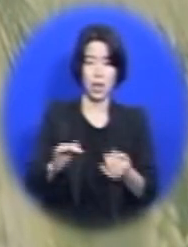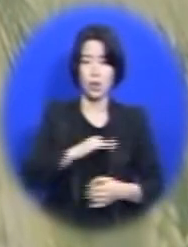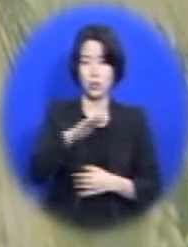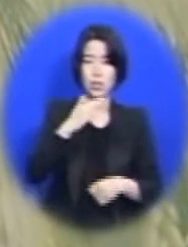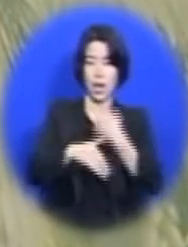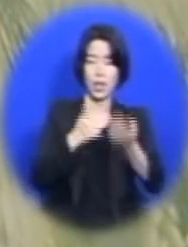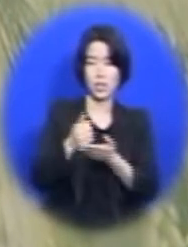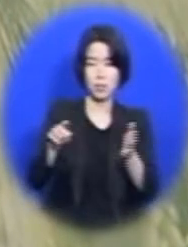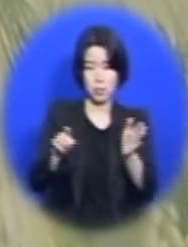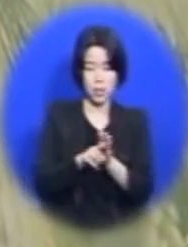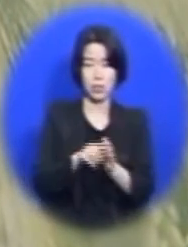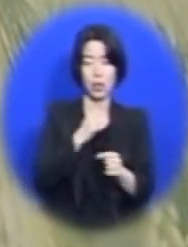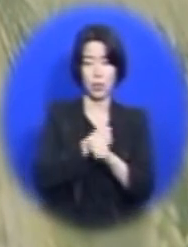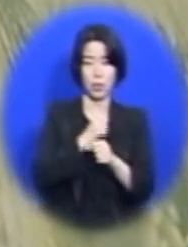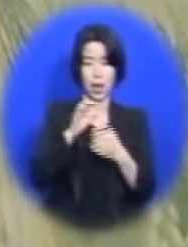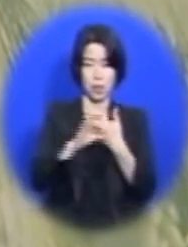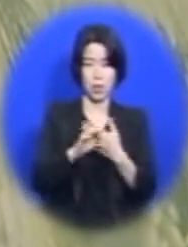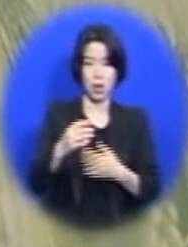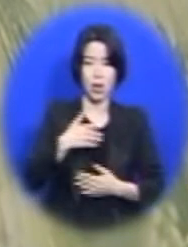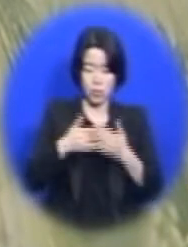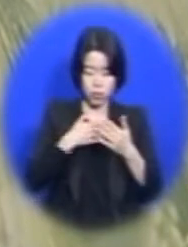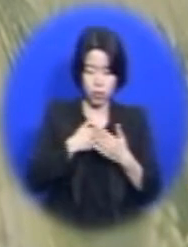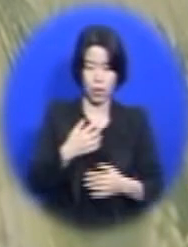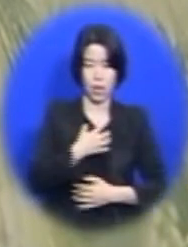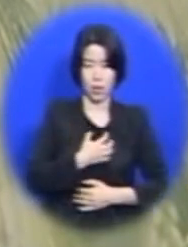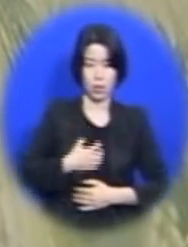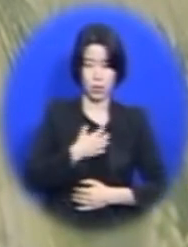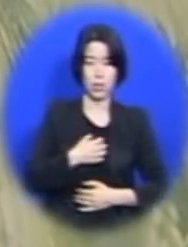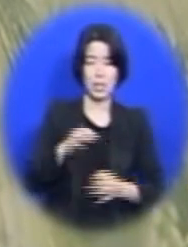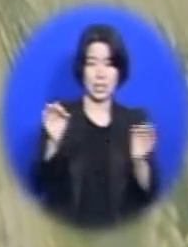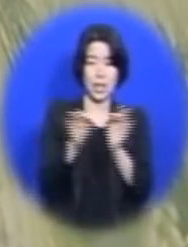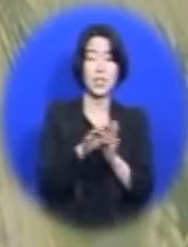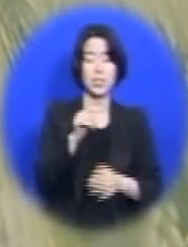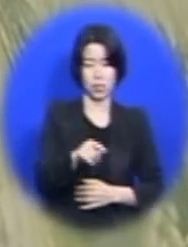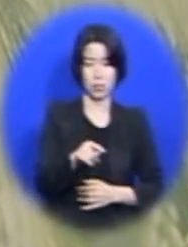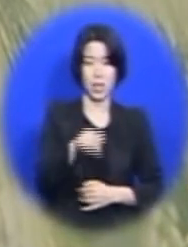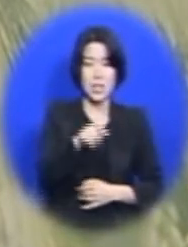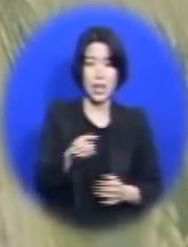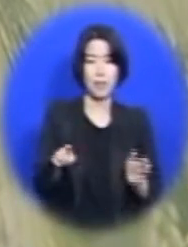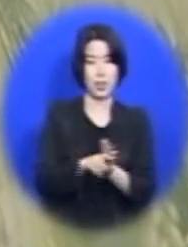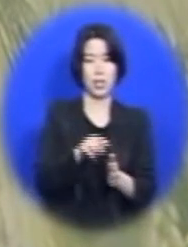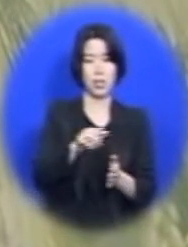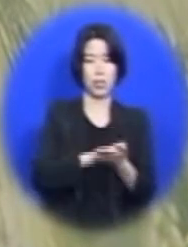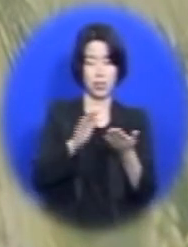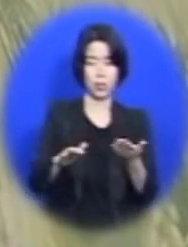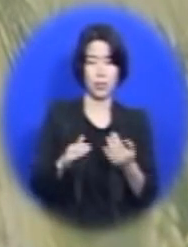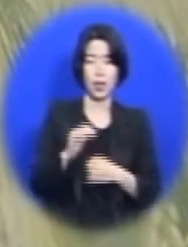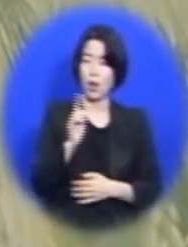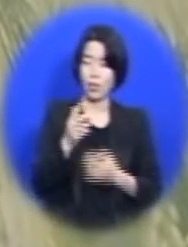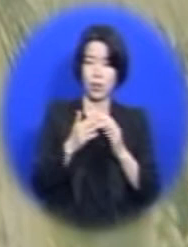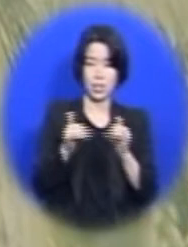하나님을 믿는다고 하면 두려움과 염려가 없어지는 걸 말합니다. 그게 믿는 거죠. 우리가 어떤